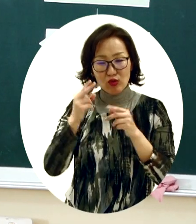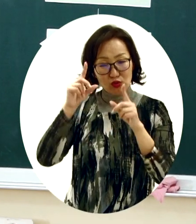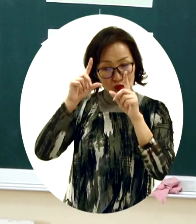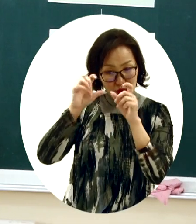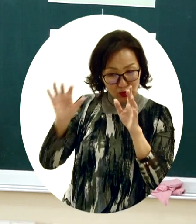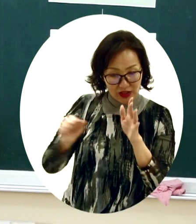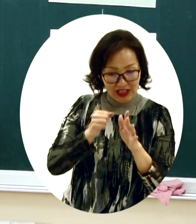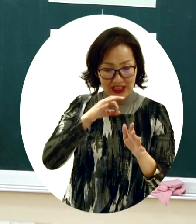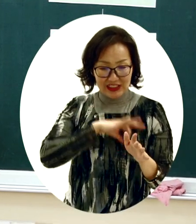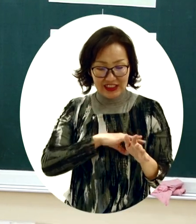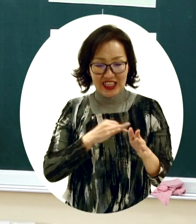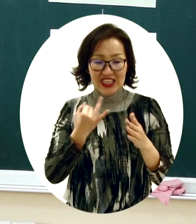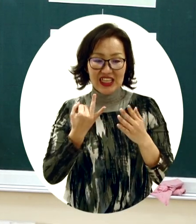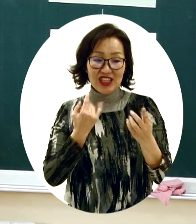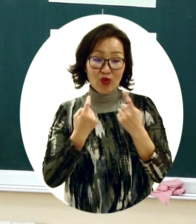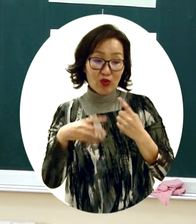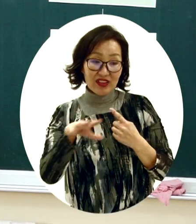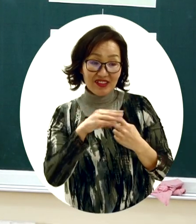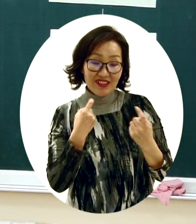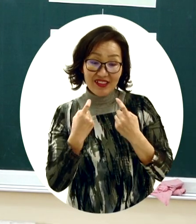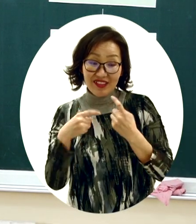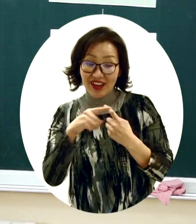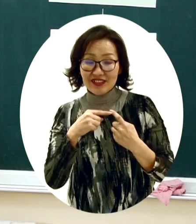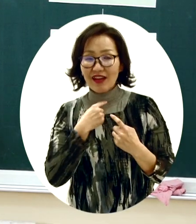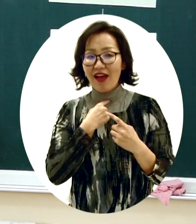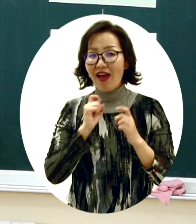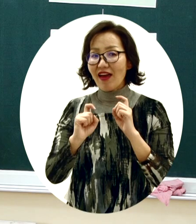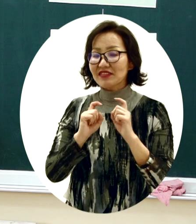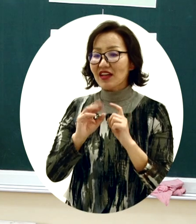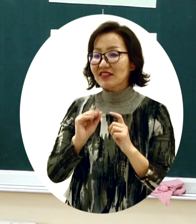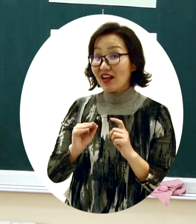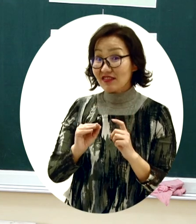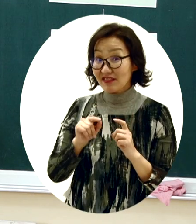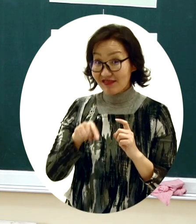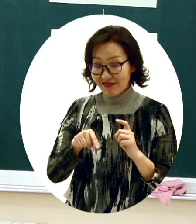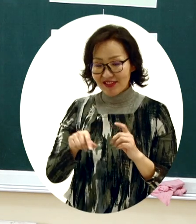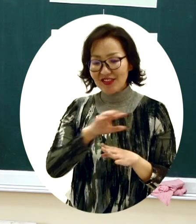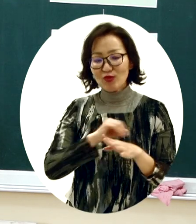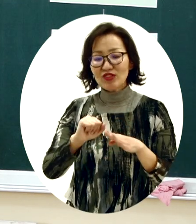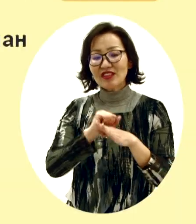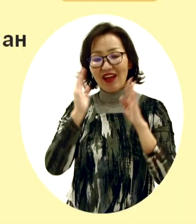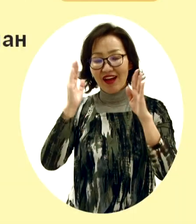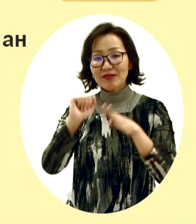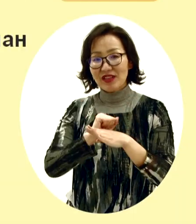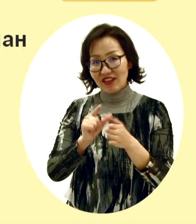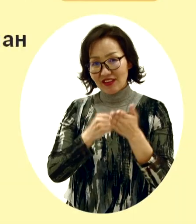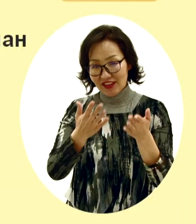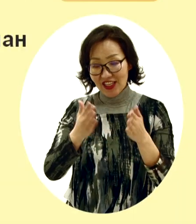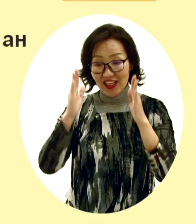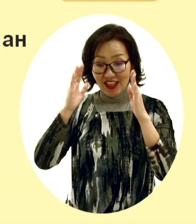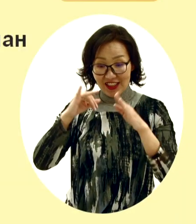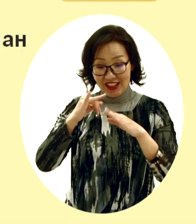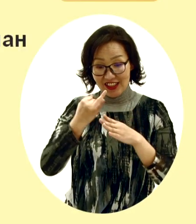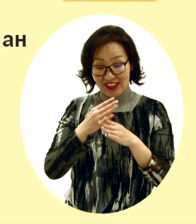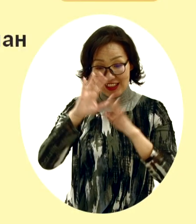зураг ашиглах илтгэх үеийн харилцаа гэсэн энэ үе шатууд дээр анхаарч илтгэлээ бэлдээрэй. Ингээд